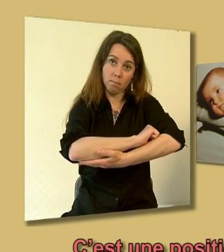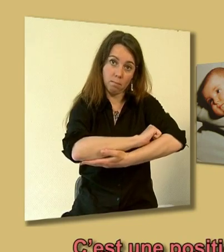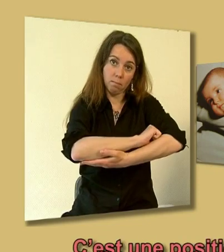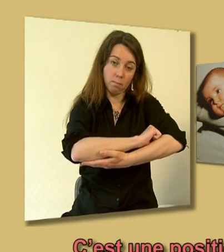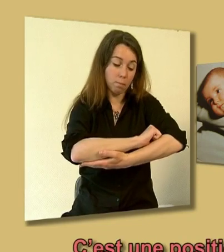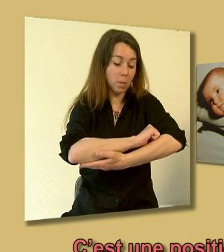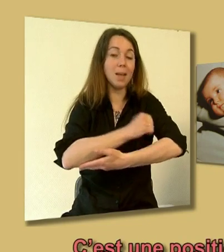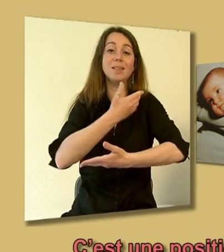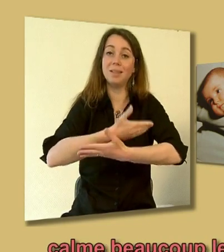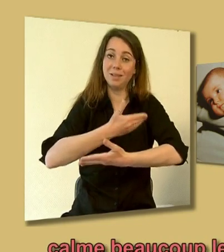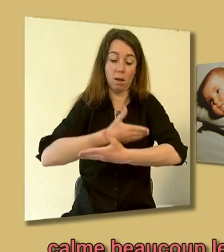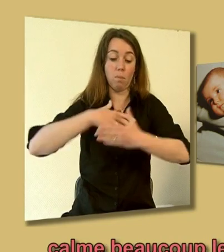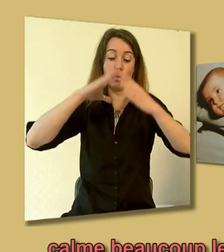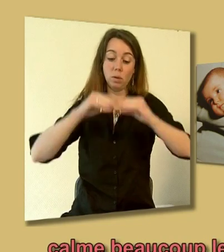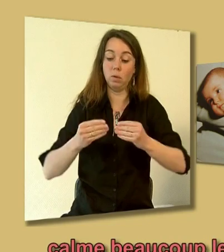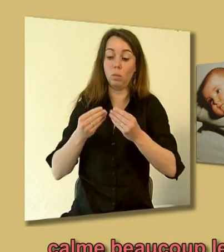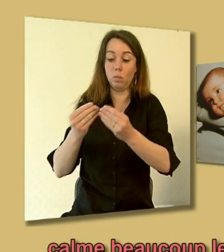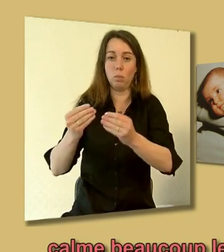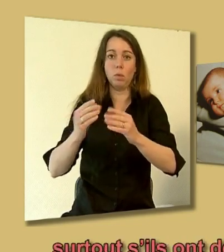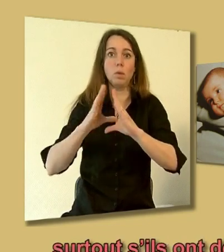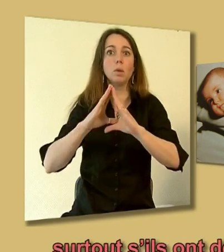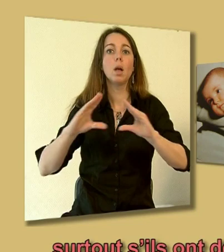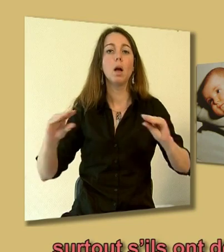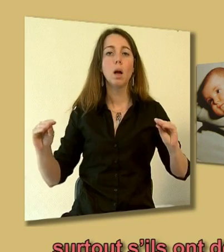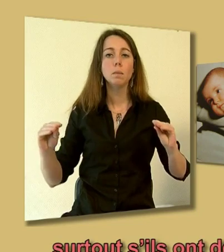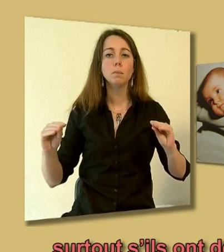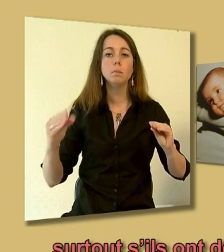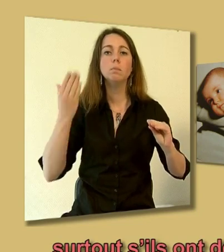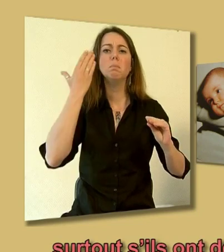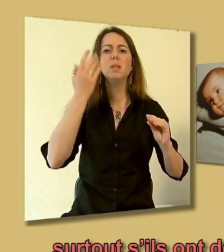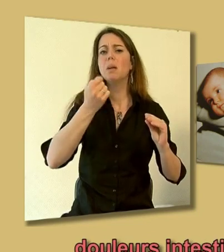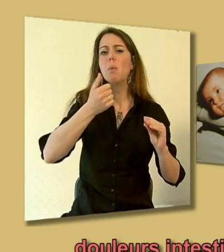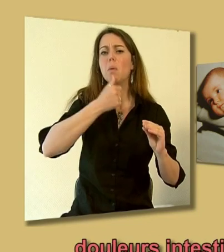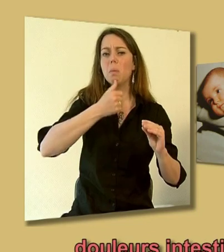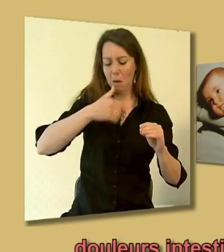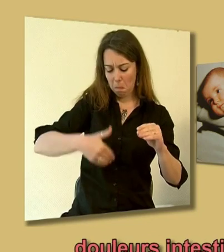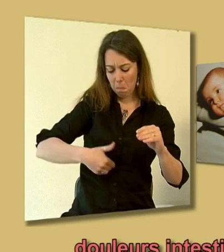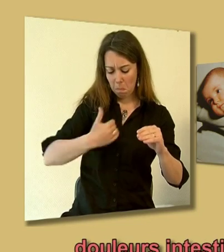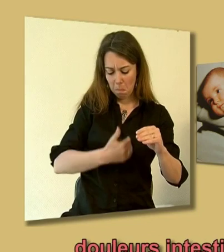Donc c'est une position qui calme beaucoup de bébés, surtout quand ils ont des petites douleurs intestinales.